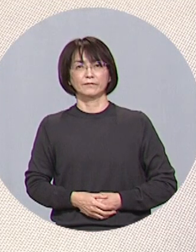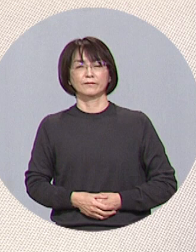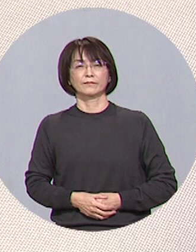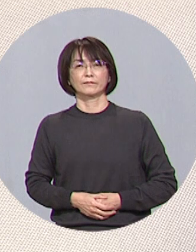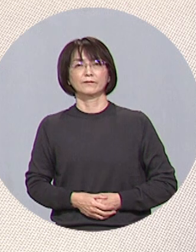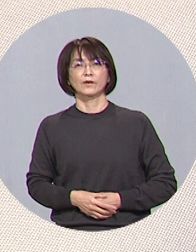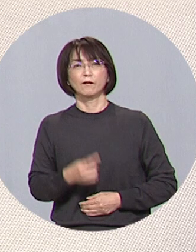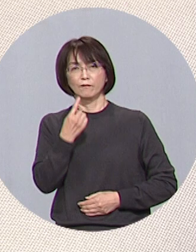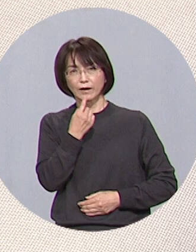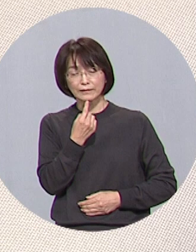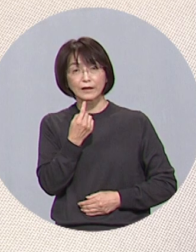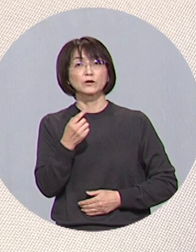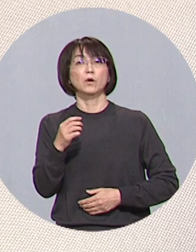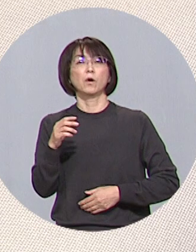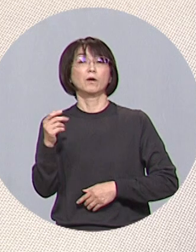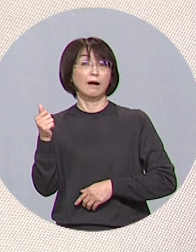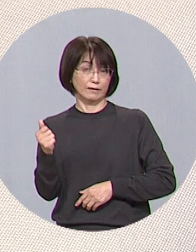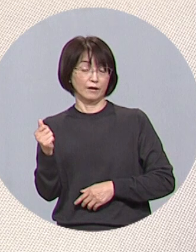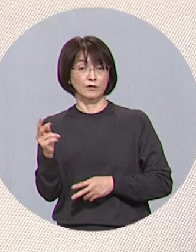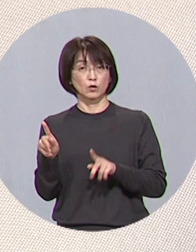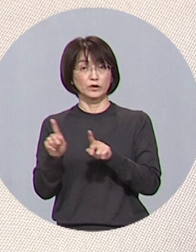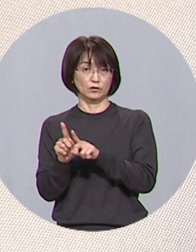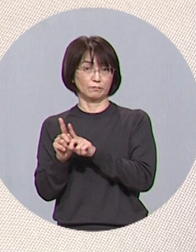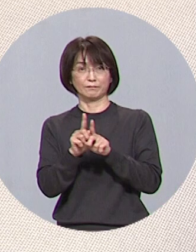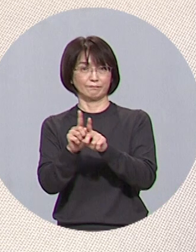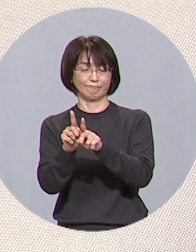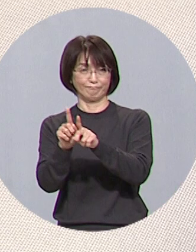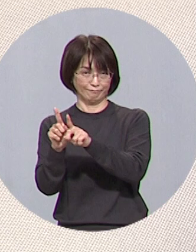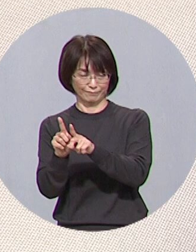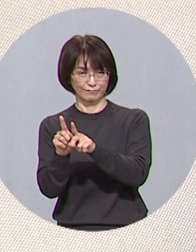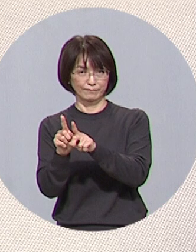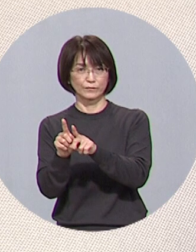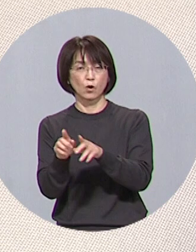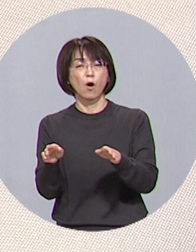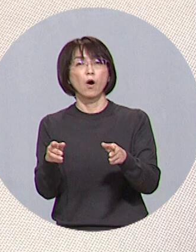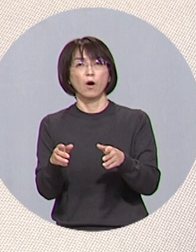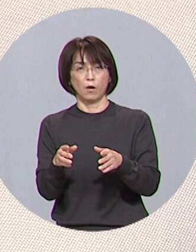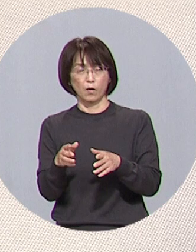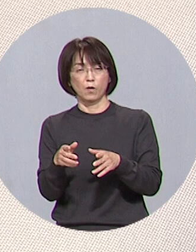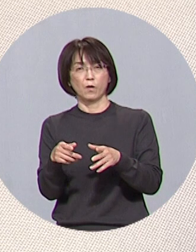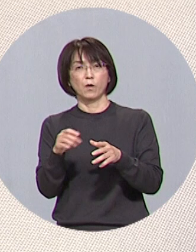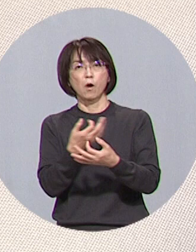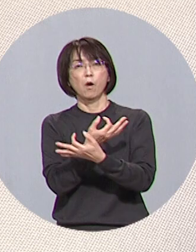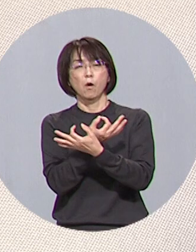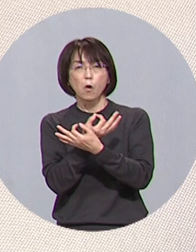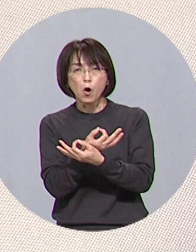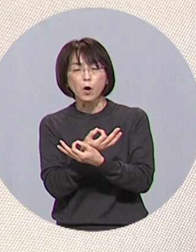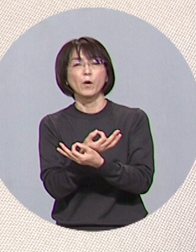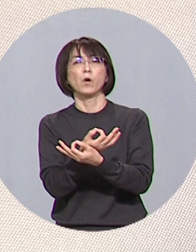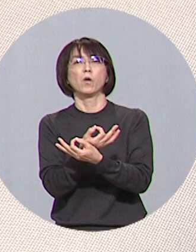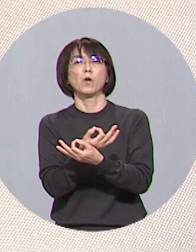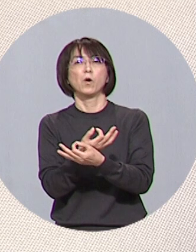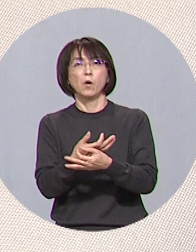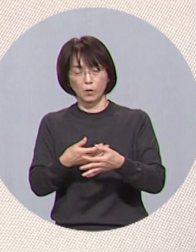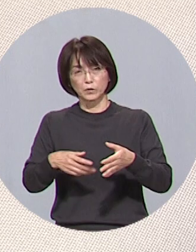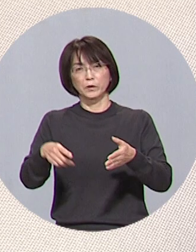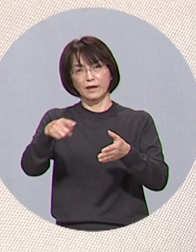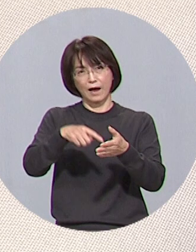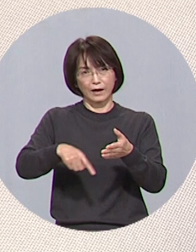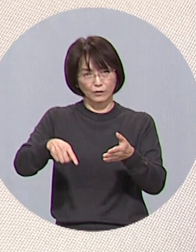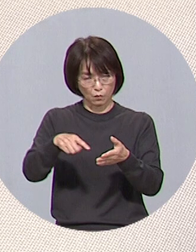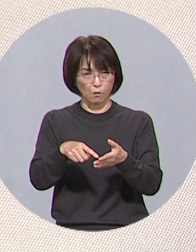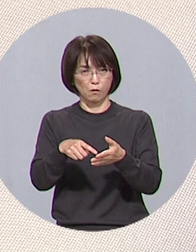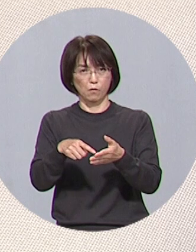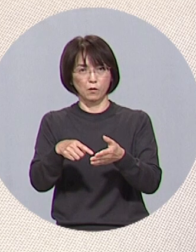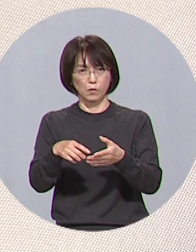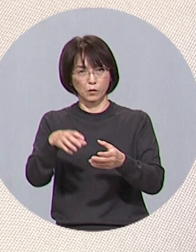花輪さんと僕が紹介した飛んで埼玉コラボ十万石まんじゅう、前作と続編の2つのパッケージをセットにして3人